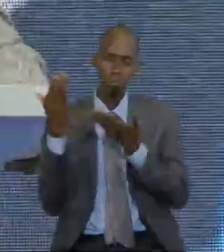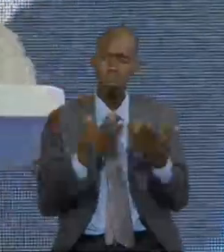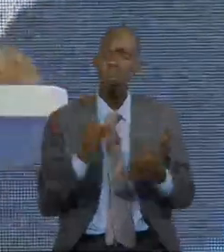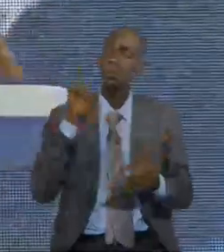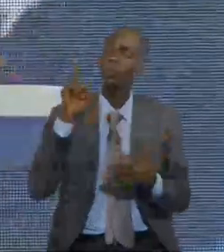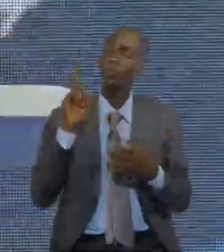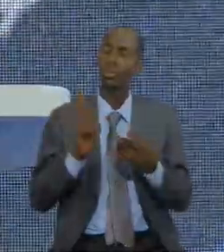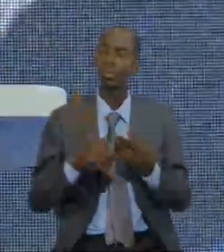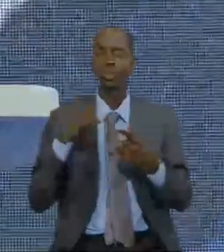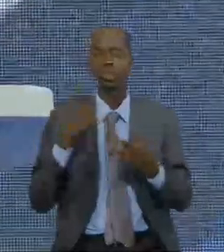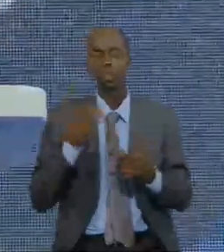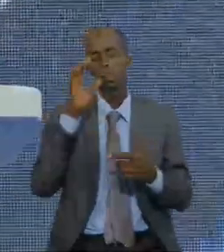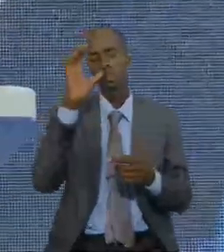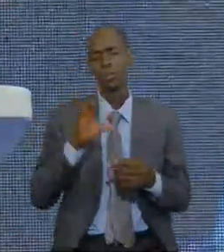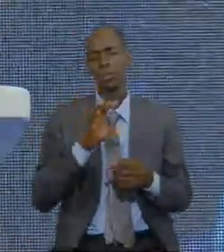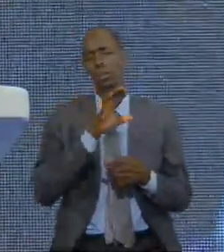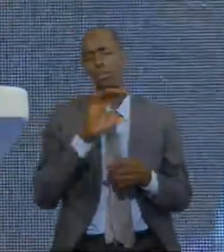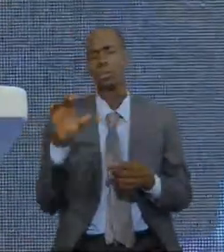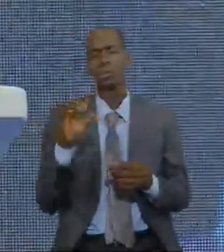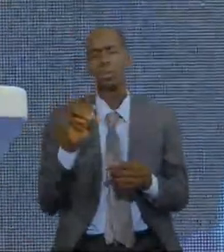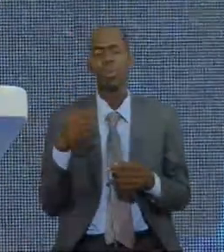à la croix